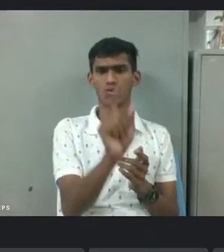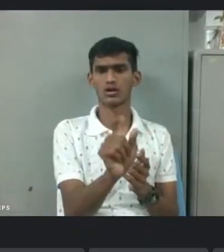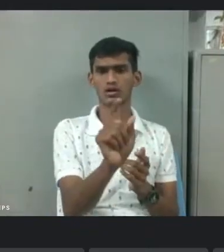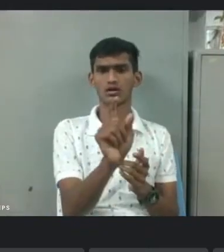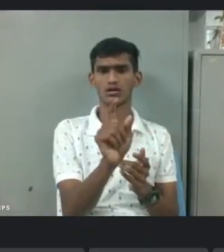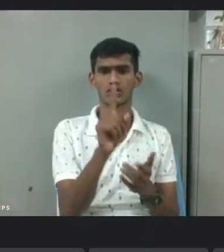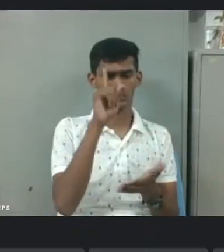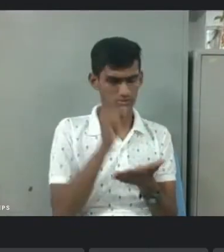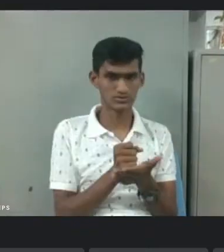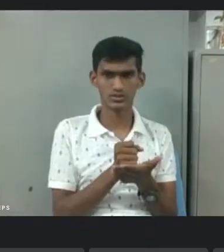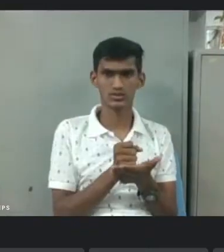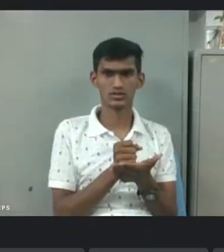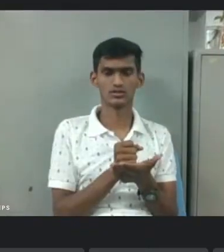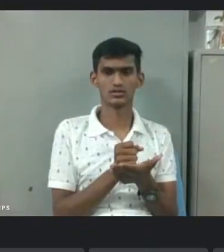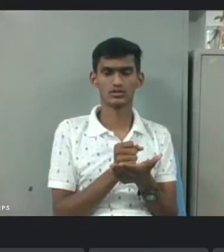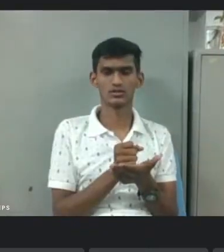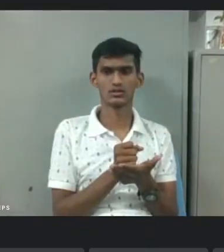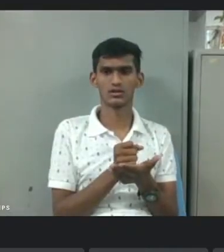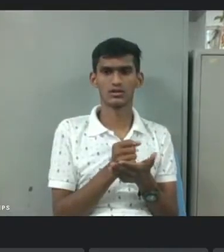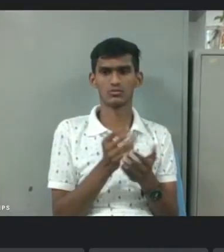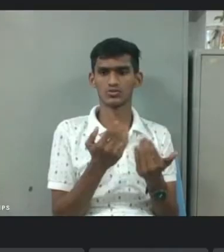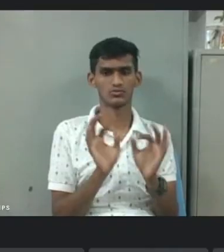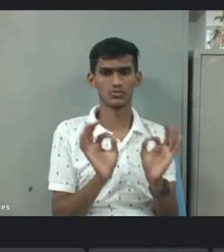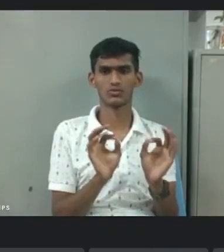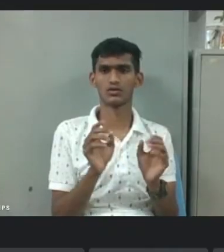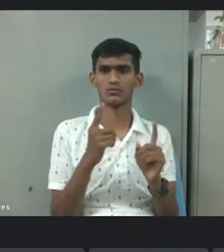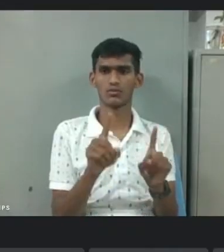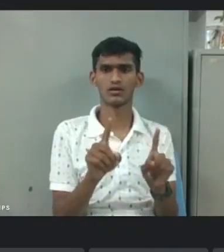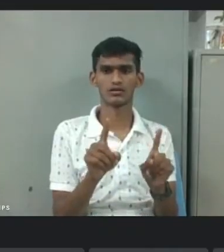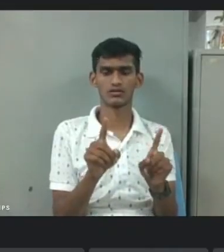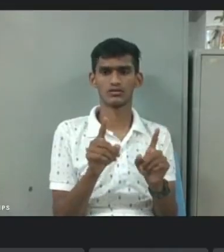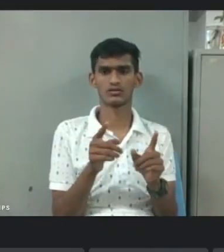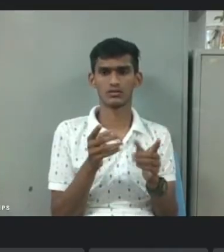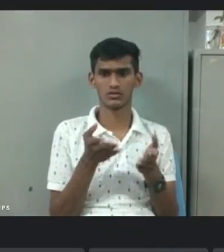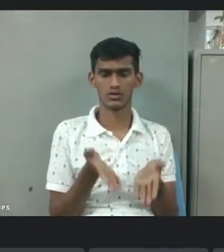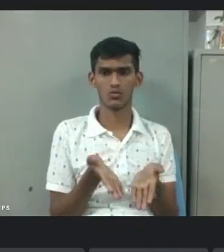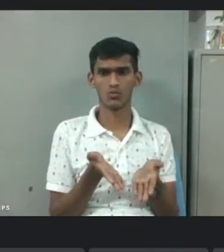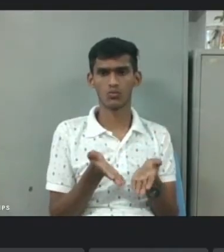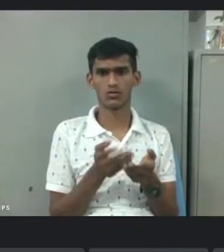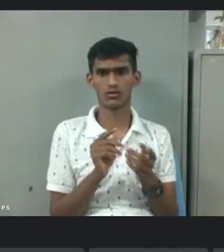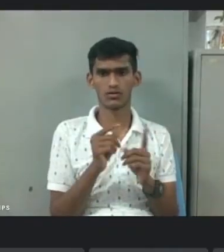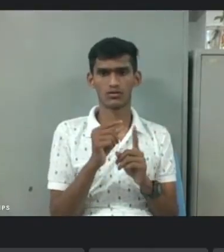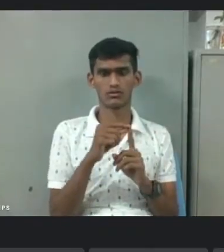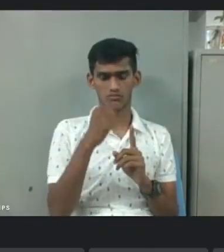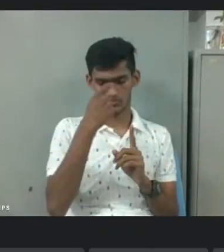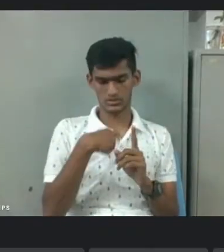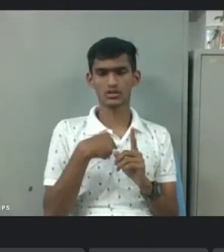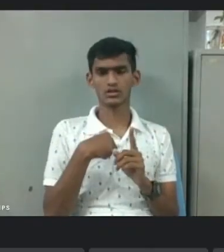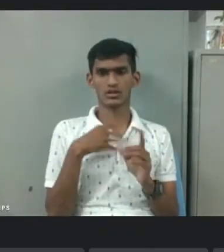ഹാനികരമായിട്ടുള്ള കാര്യങ്ങൾ സംഭവിക്കും. അപ്പോൾ അതിന് പകരമായിട്ട് വളരെ സ്ട്രിക്റ്റ് ആയിട്ടുള്ള മോണിറ്ററിങ്, ഞാനും പേഴ്സണലി ഇതുപോലെ ഒരു സംവിധാനത്തിൽ